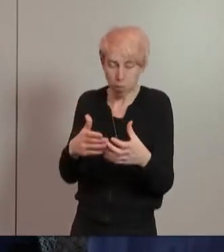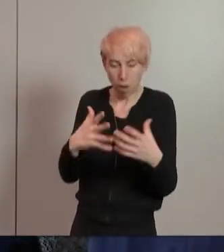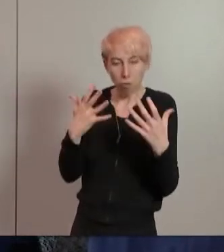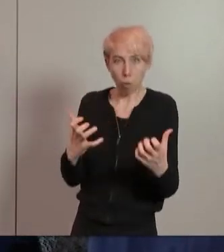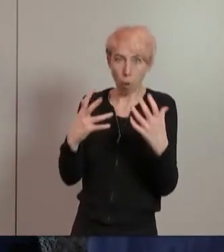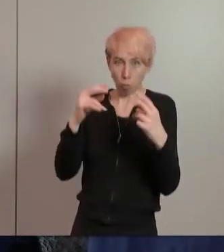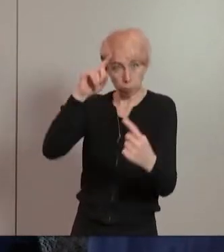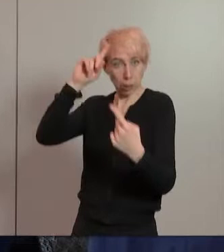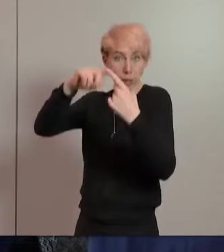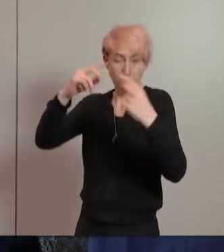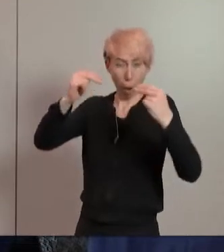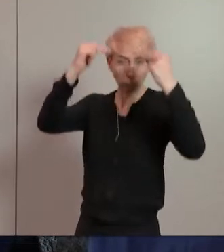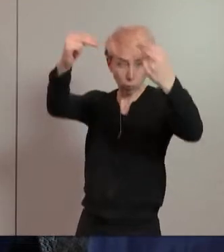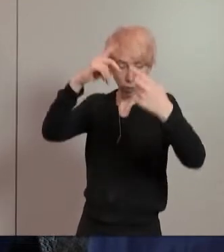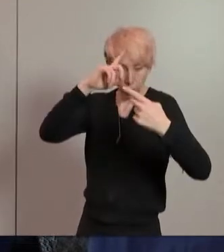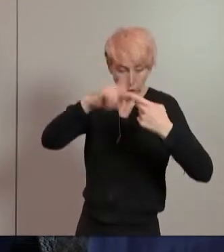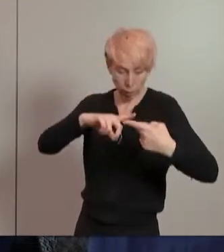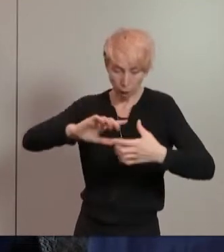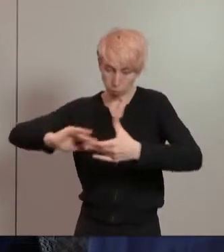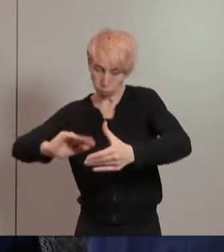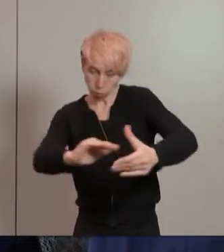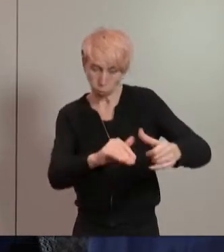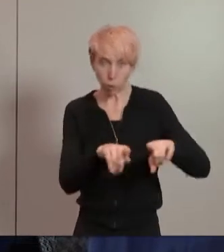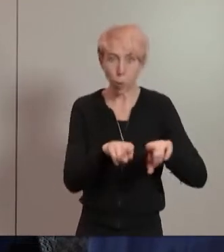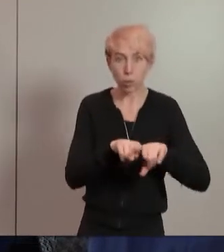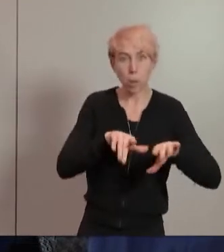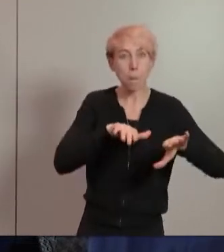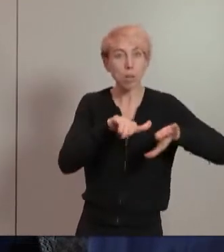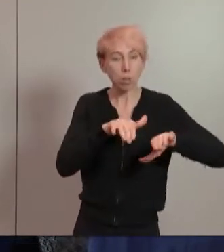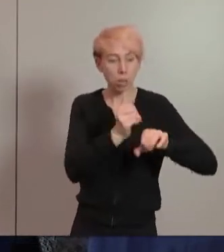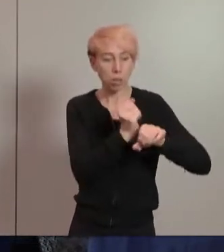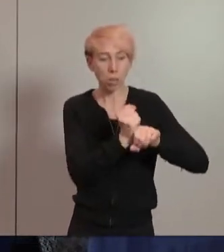transversalité et la transformation des modes de faire.